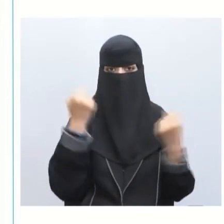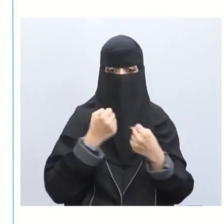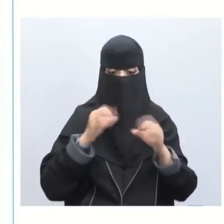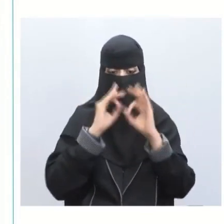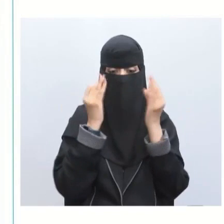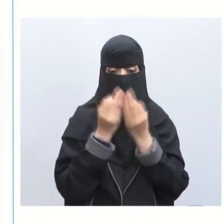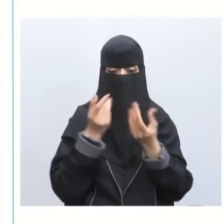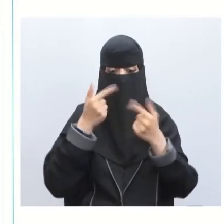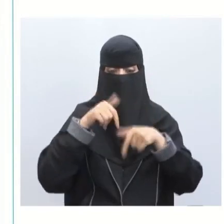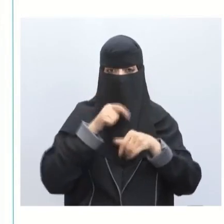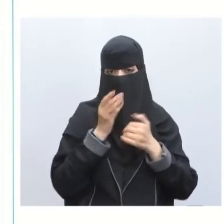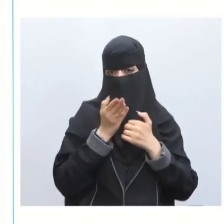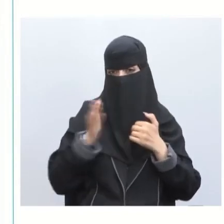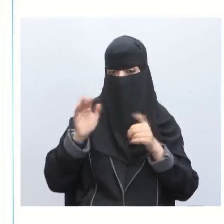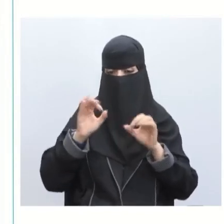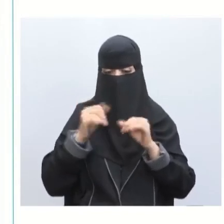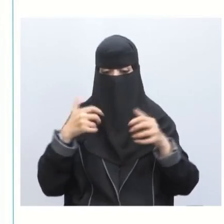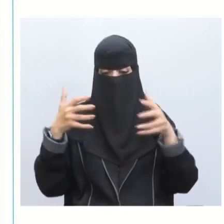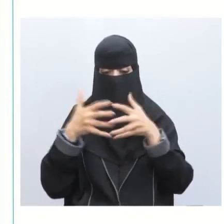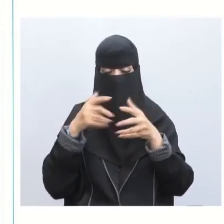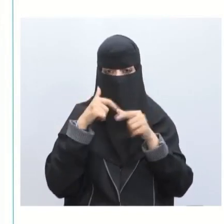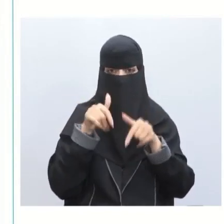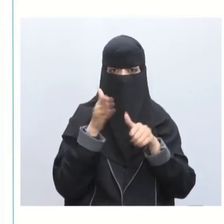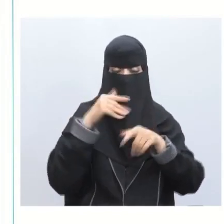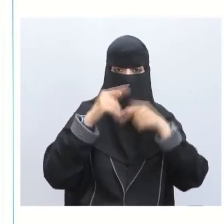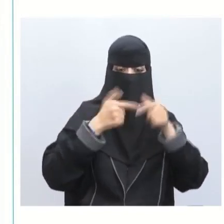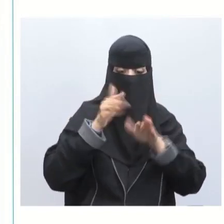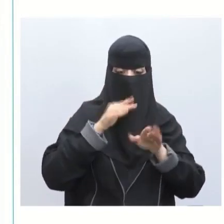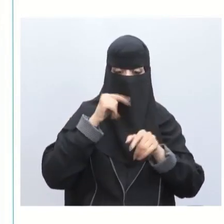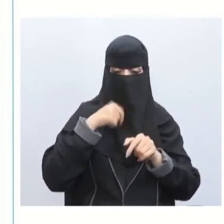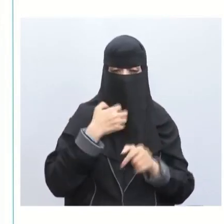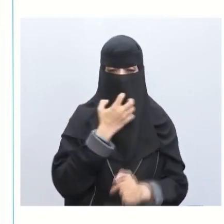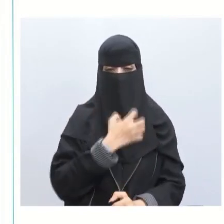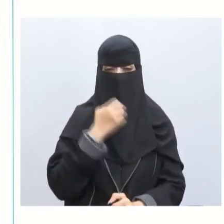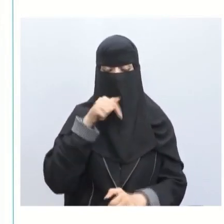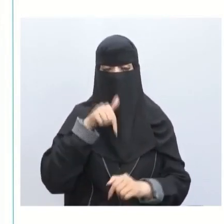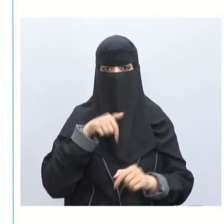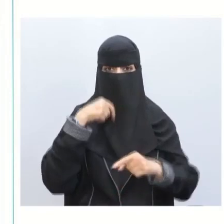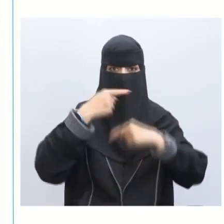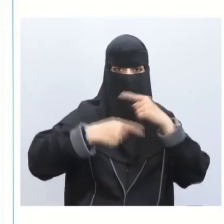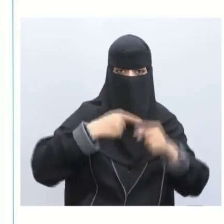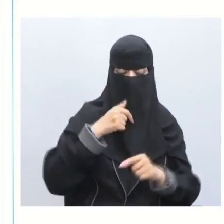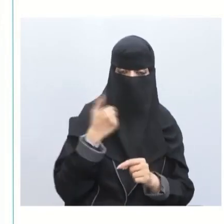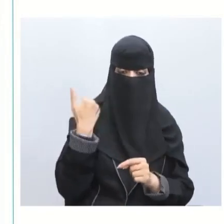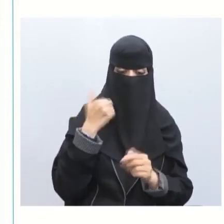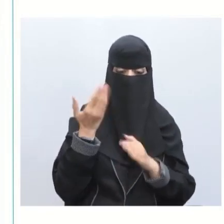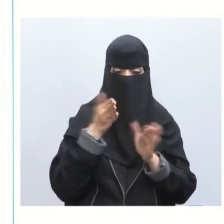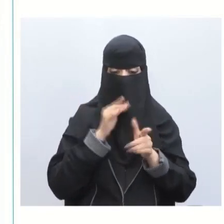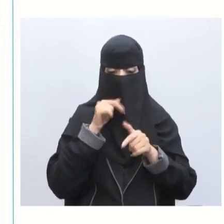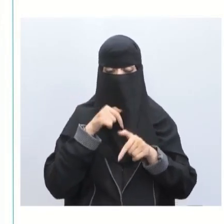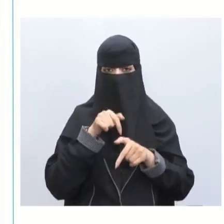الاجتماعيه والعزله الاجتماعيه كذلك واذى نفسي ومحاوله انتحار